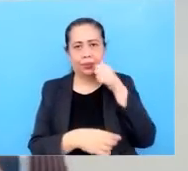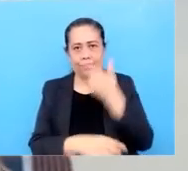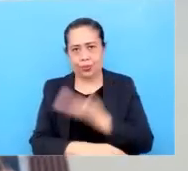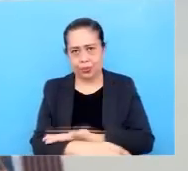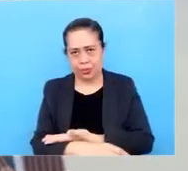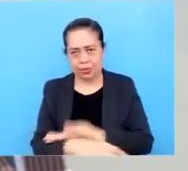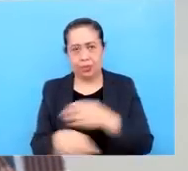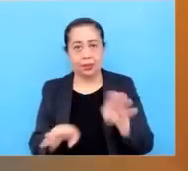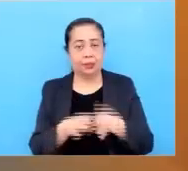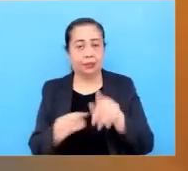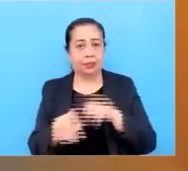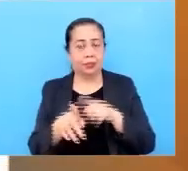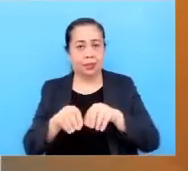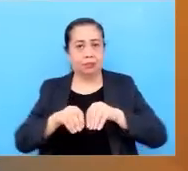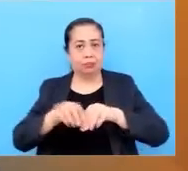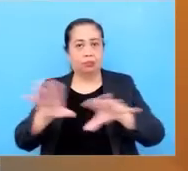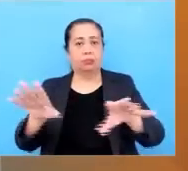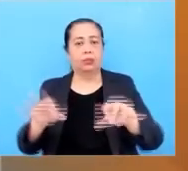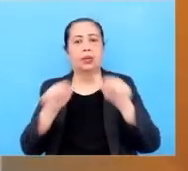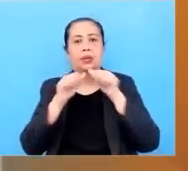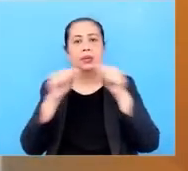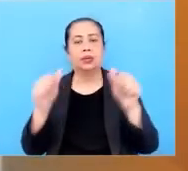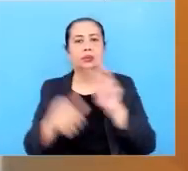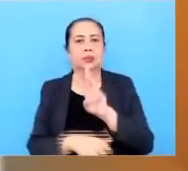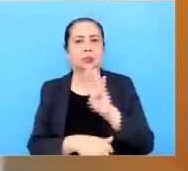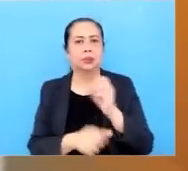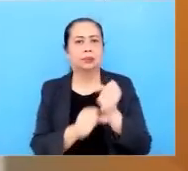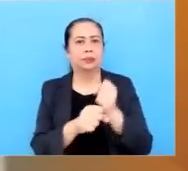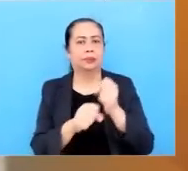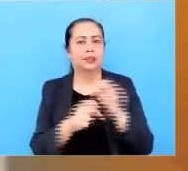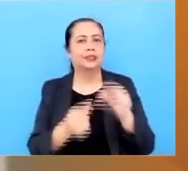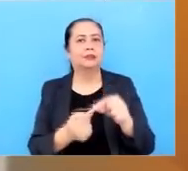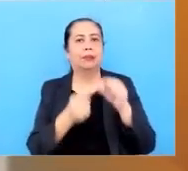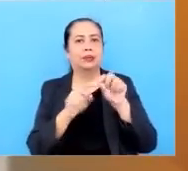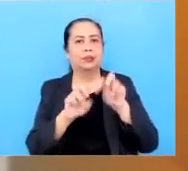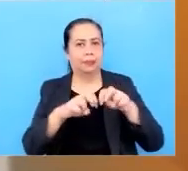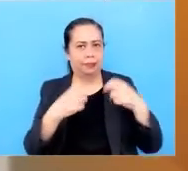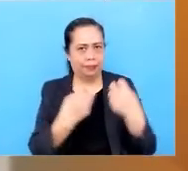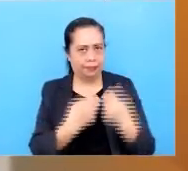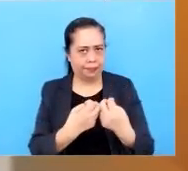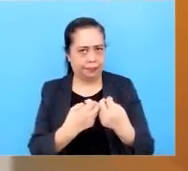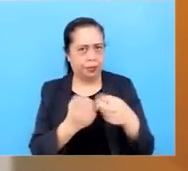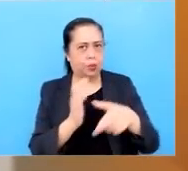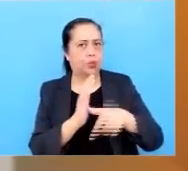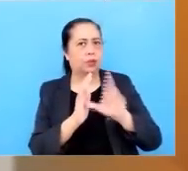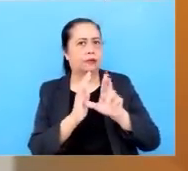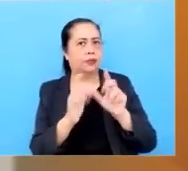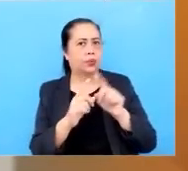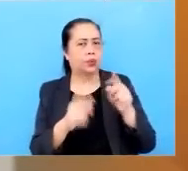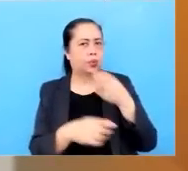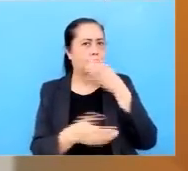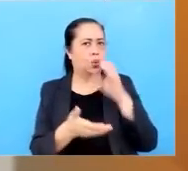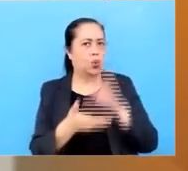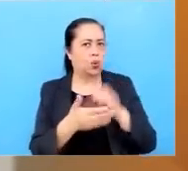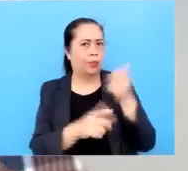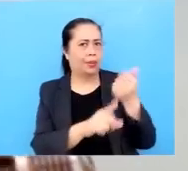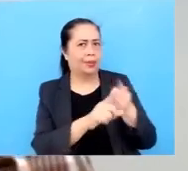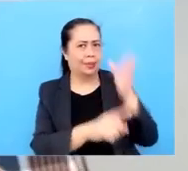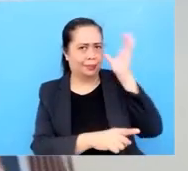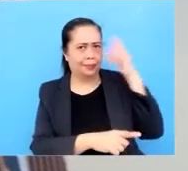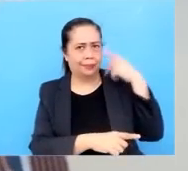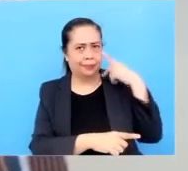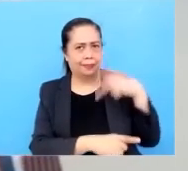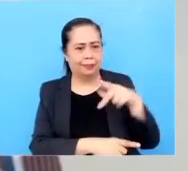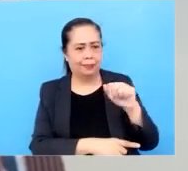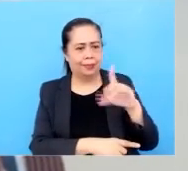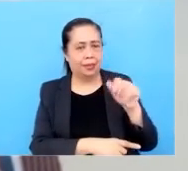kasabay ng paglabas nito, inanunsyo nila na bubuo sila ng special panel para i-review ang mga naging komento ng Hall of Famer.